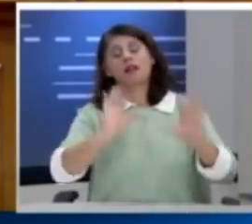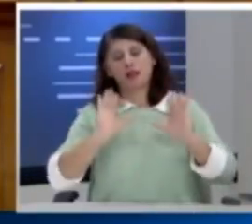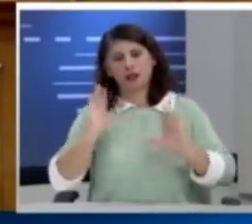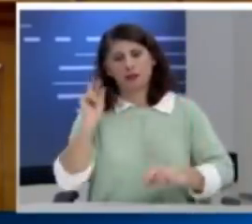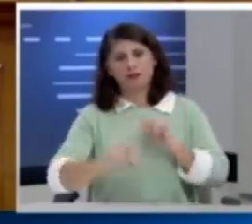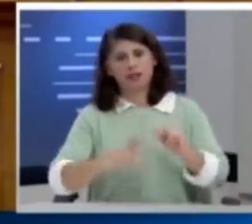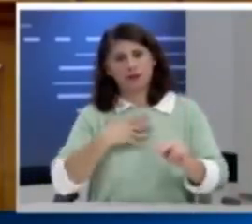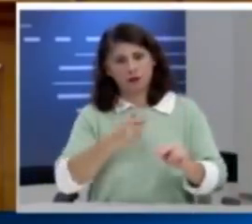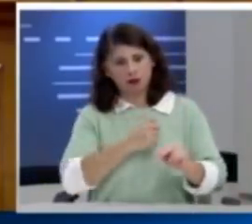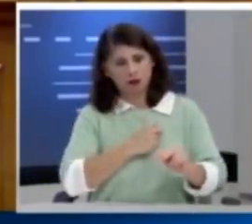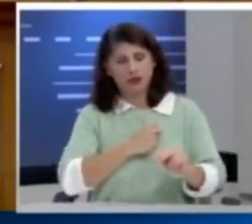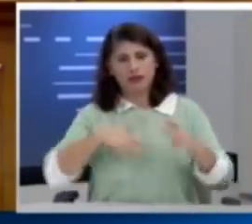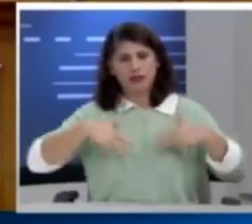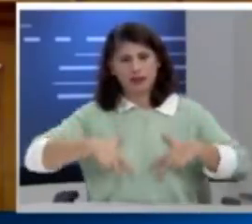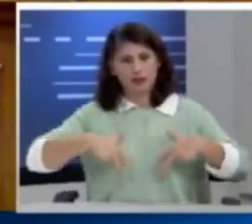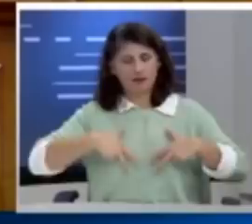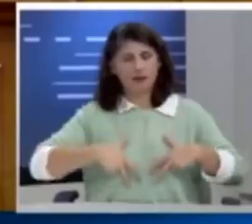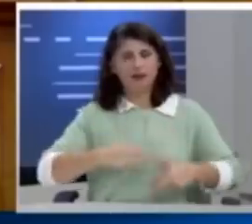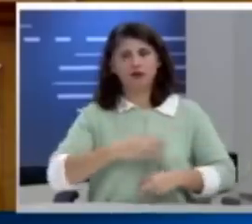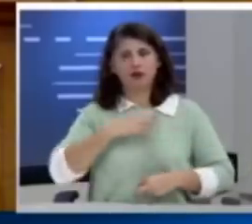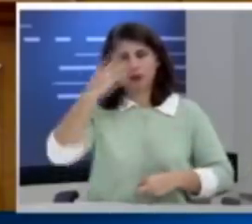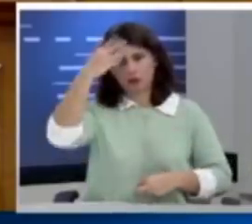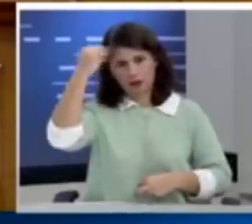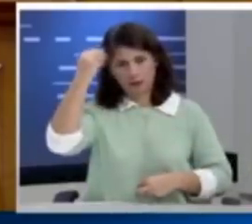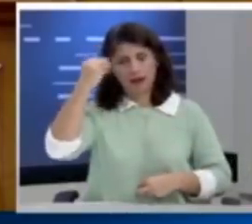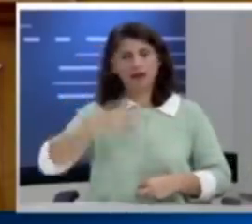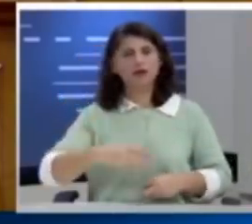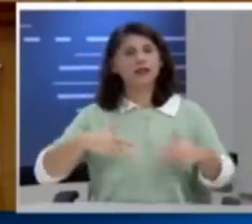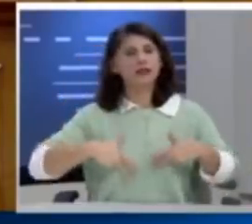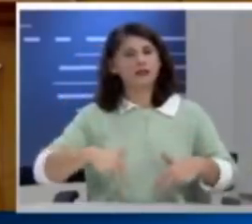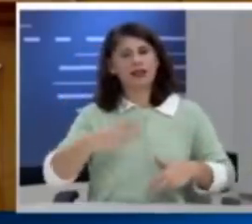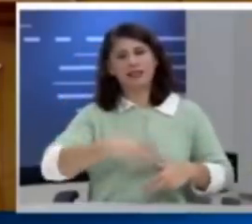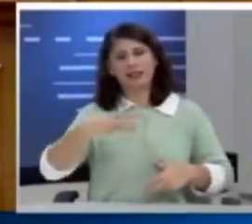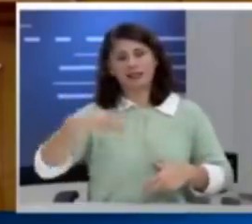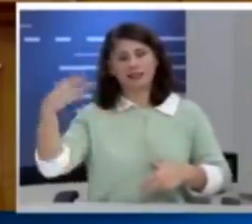ψήφο εμπιστοσύνης στην κυβέρνηση του κυρίου Τσίπρα, στην κυβέρνηση ΣΥΡΙΖΑ.